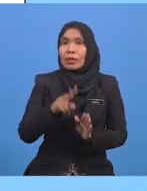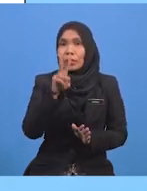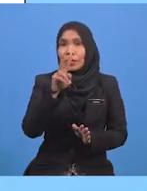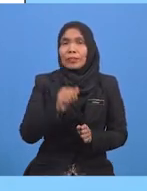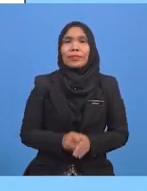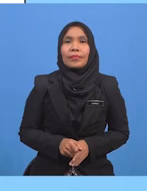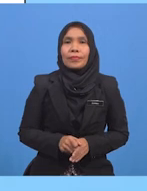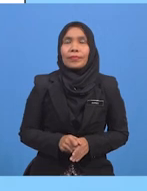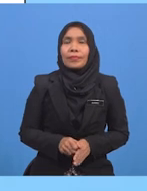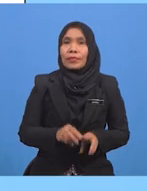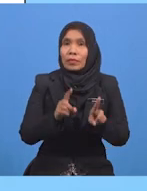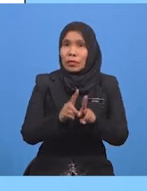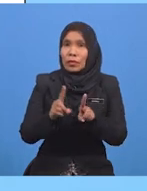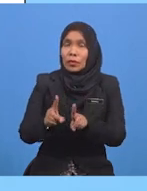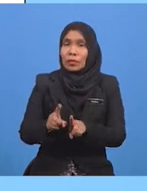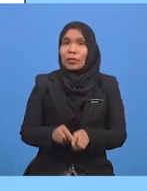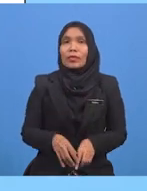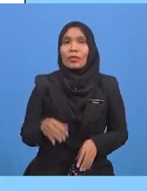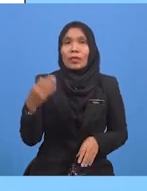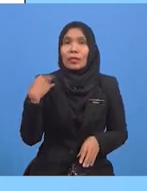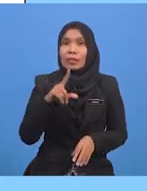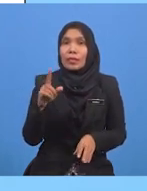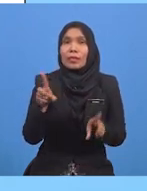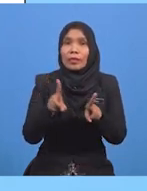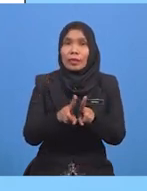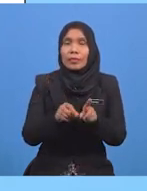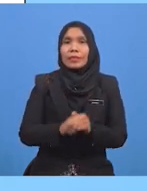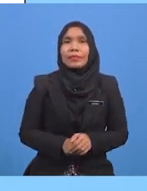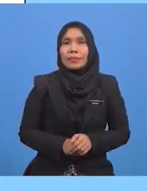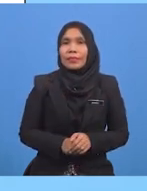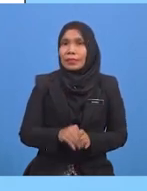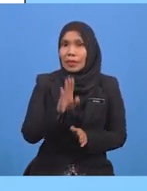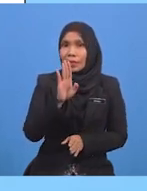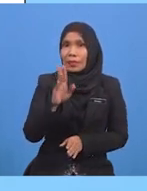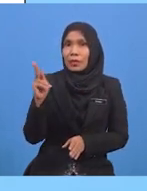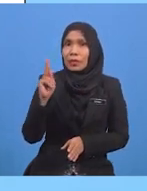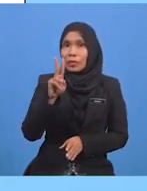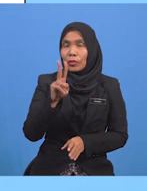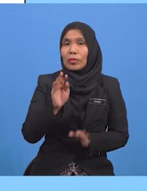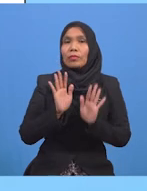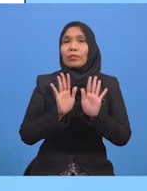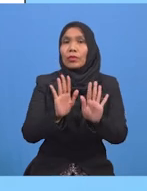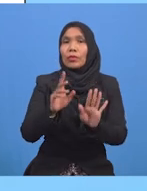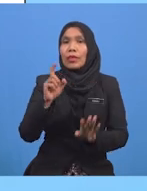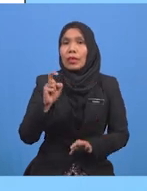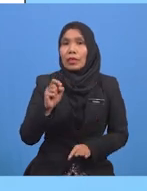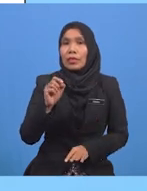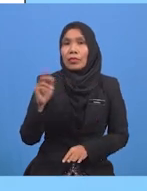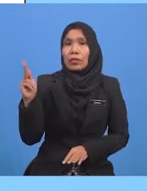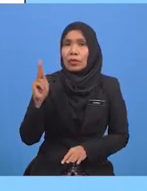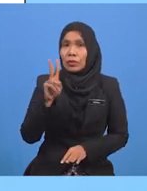Kedua-dua persamaan adalah sama. B kuasa 2 tolak X kuasa